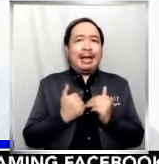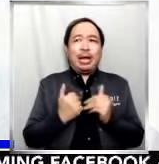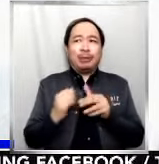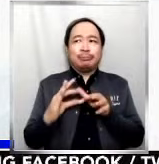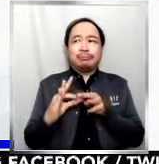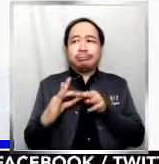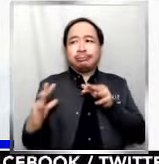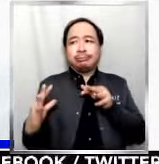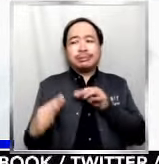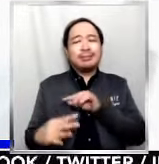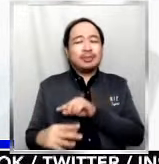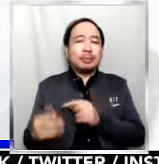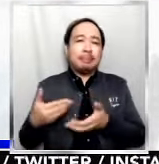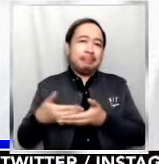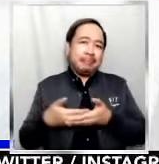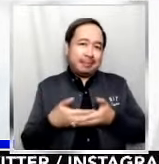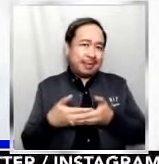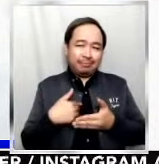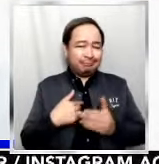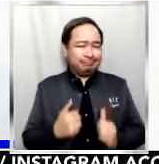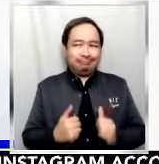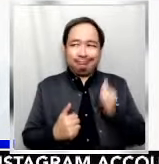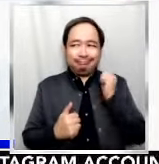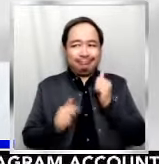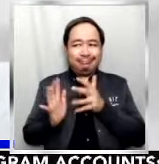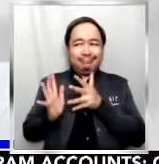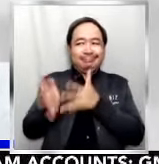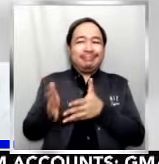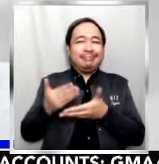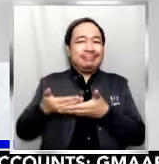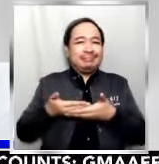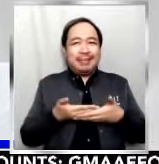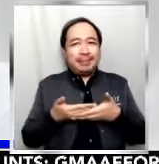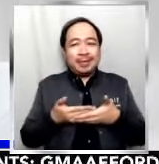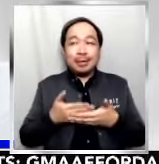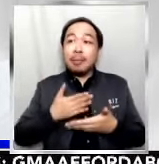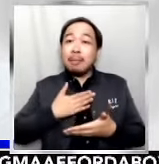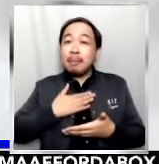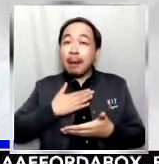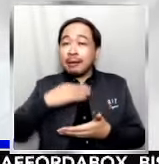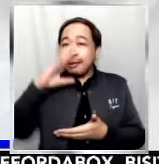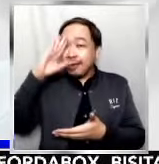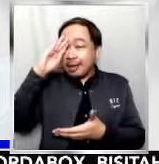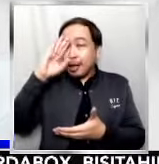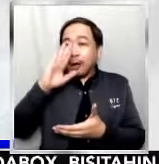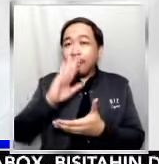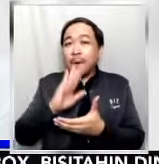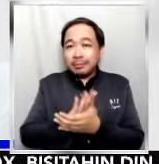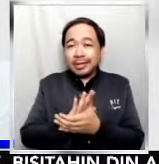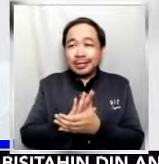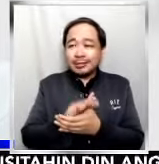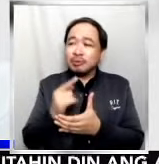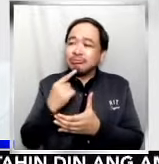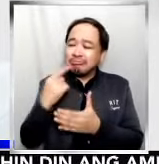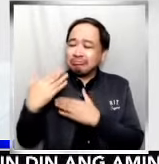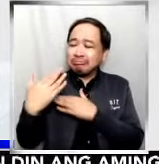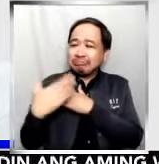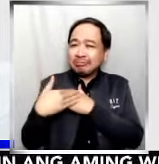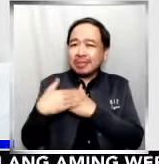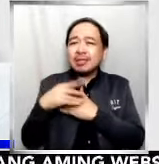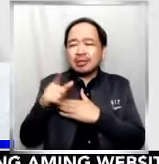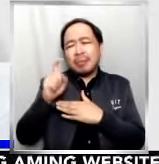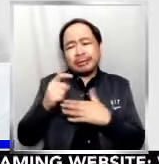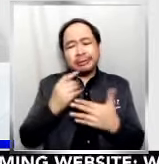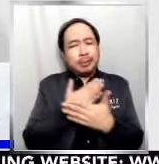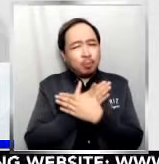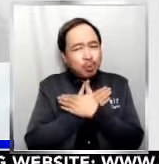ko pa nung una. Si Martin, he was like, you know, like, give yourself a break, you know, it's your birthday. Kasi yung first show na